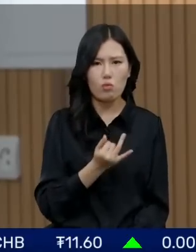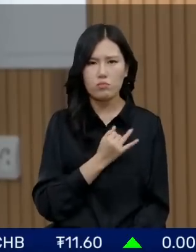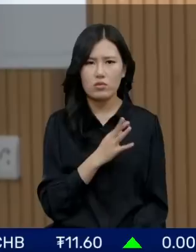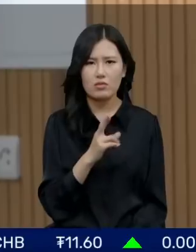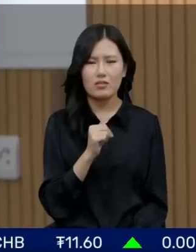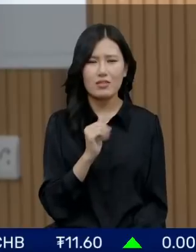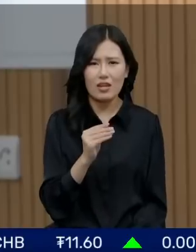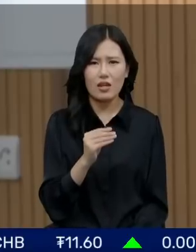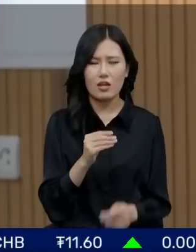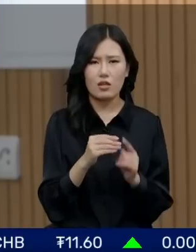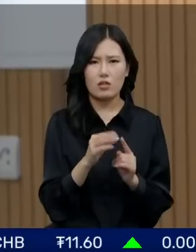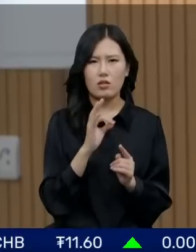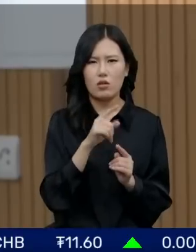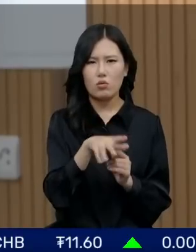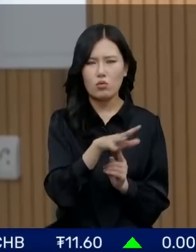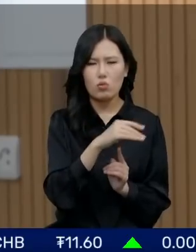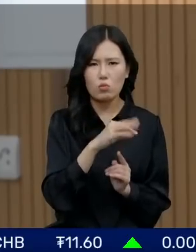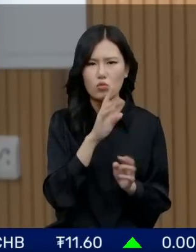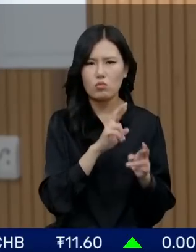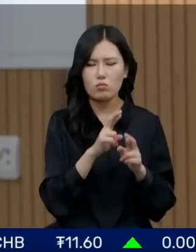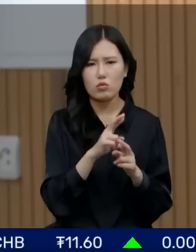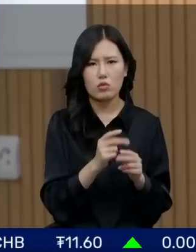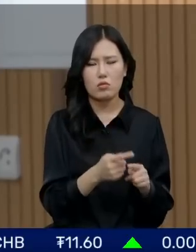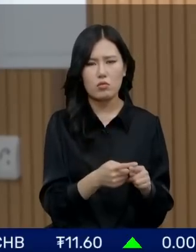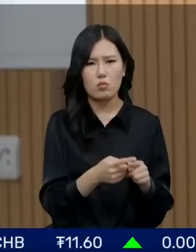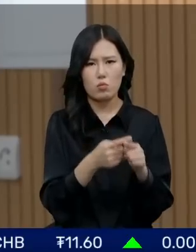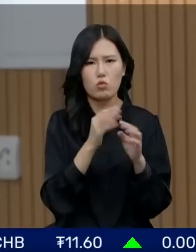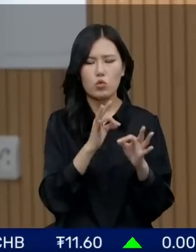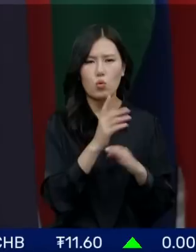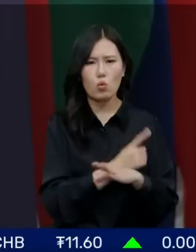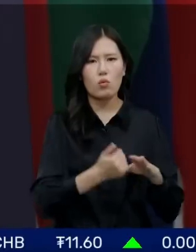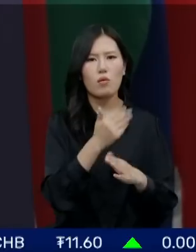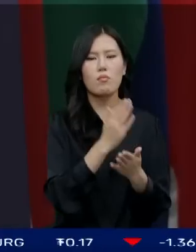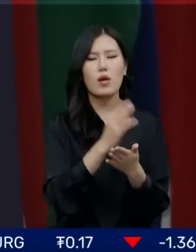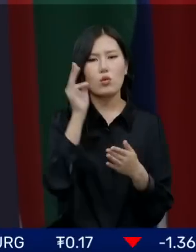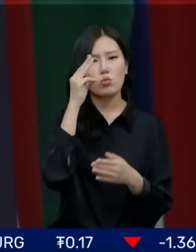нэмэгдсэн гэдэг ийм туршлага сайн туршлагуудыг бол тэр улсын хүмүүс бол ярьжсэн.